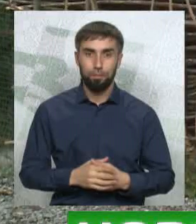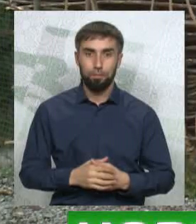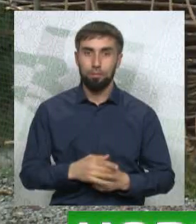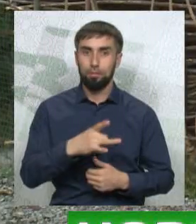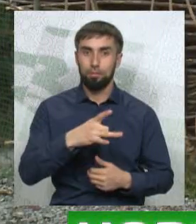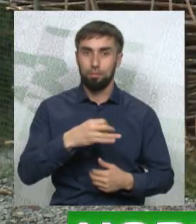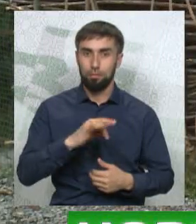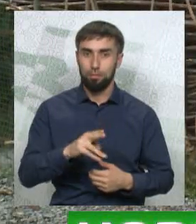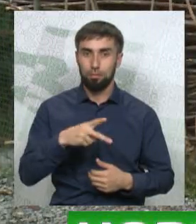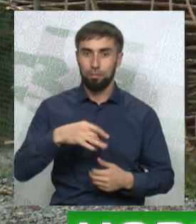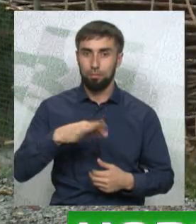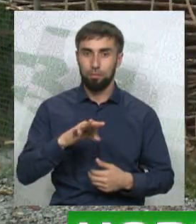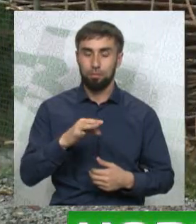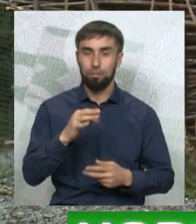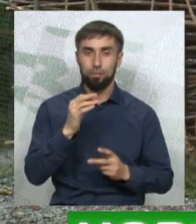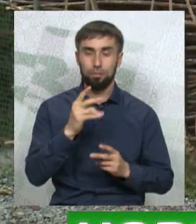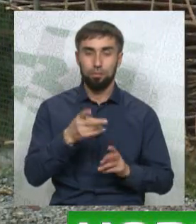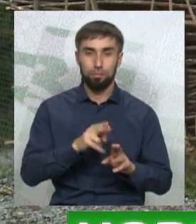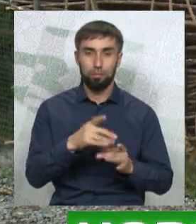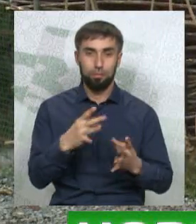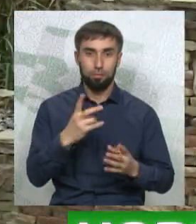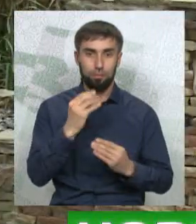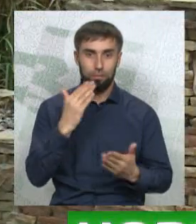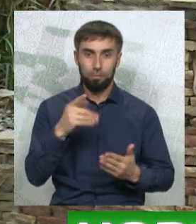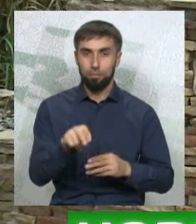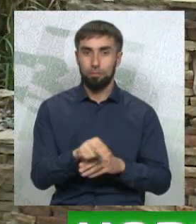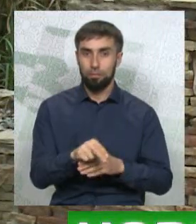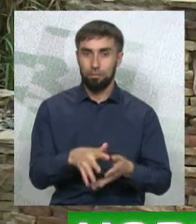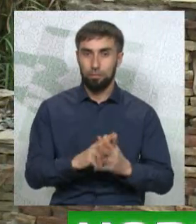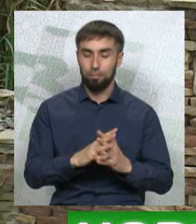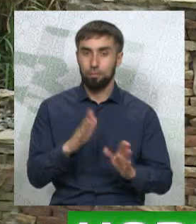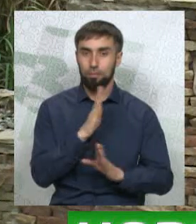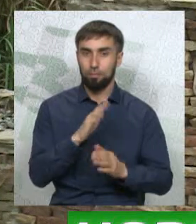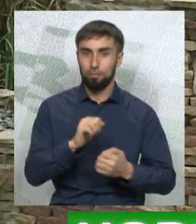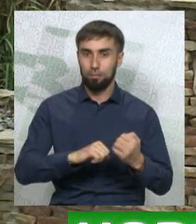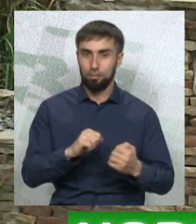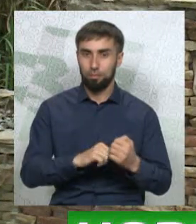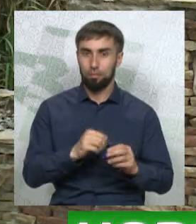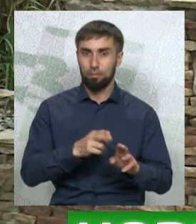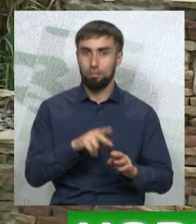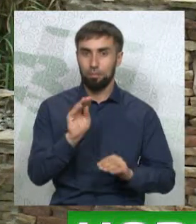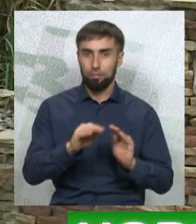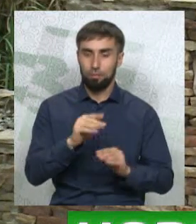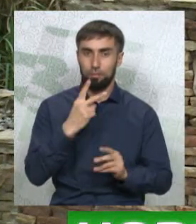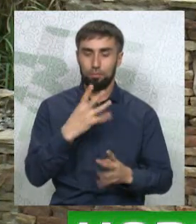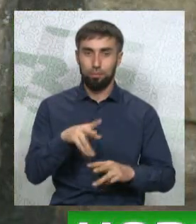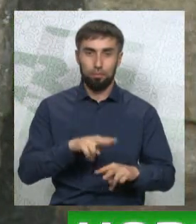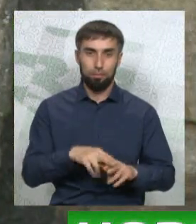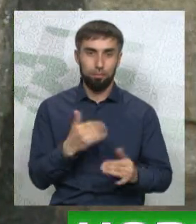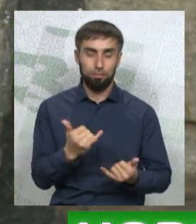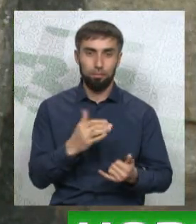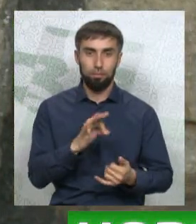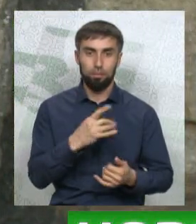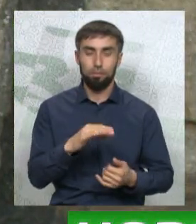радик web леви просто не узнать местную достопримечательность реконструировали природный камень и предметы старины придают этому месту теперь